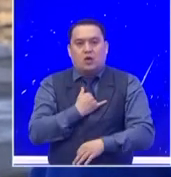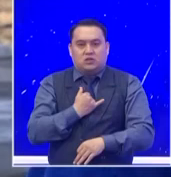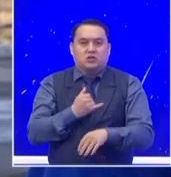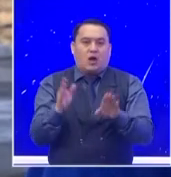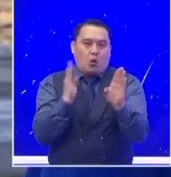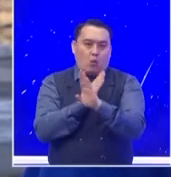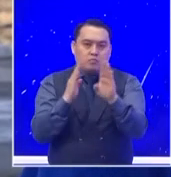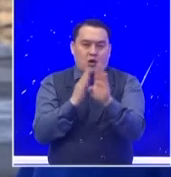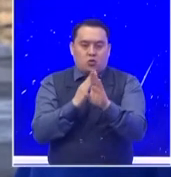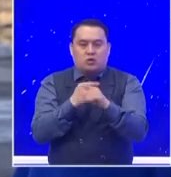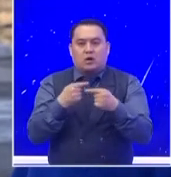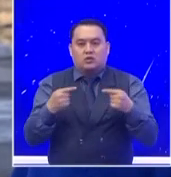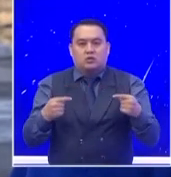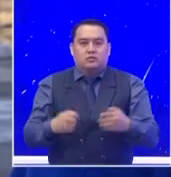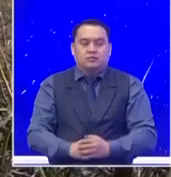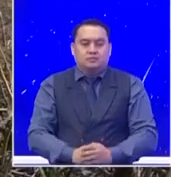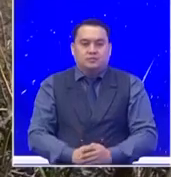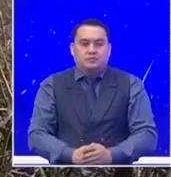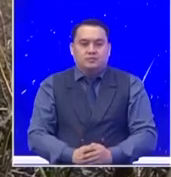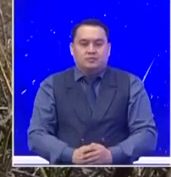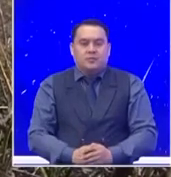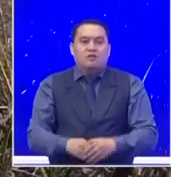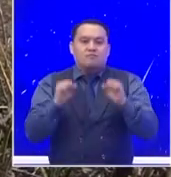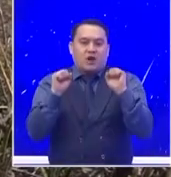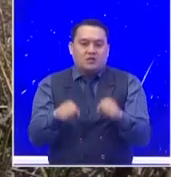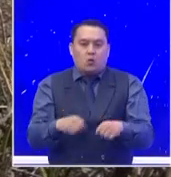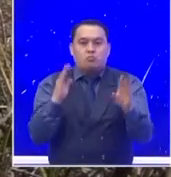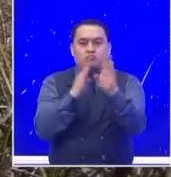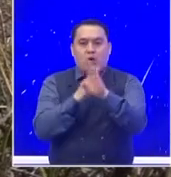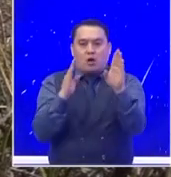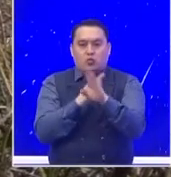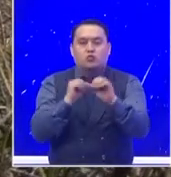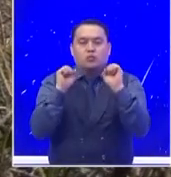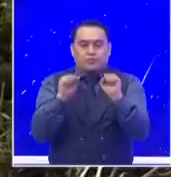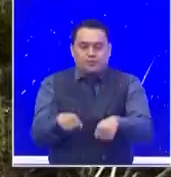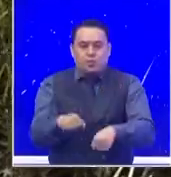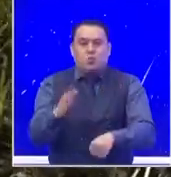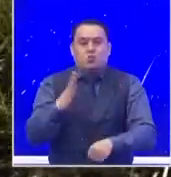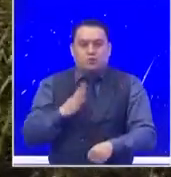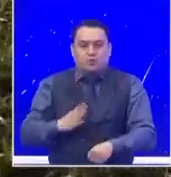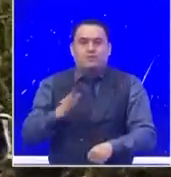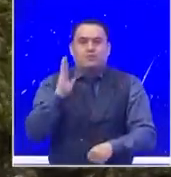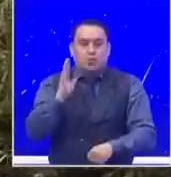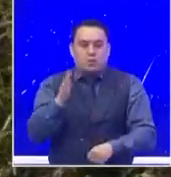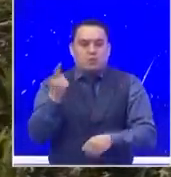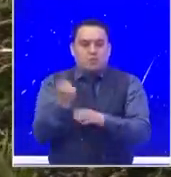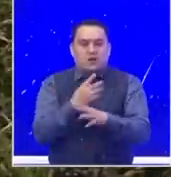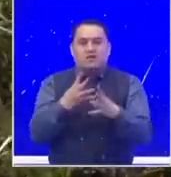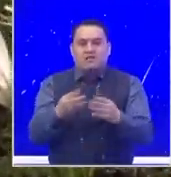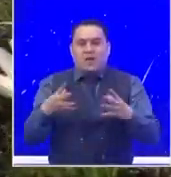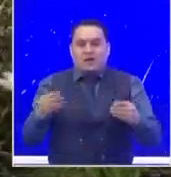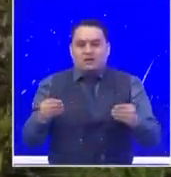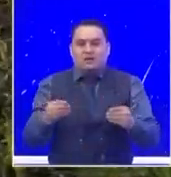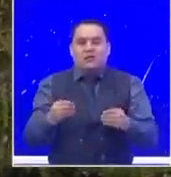получается большого размаха, до 30 градусов. Да, перепады погоды нам еще предстоит испытать на себе. Однако первые вестники весны